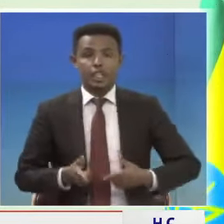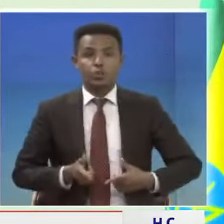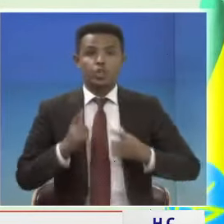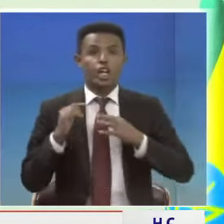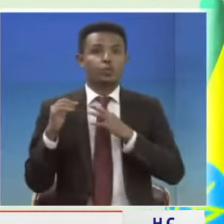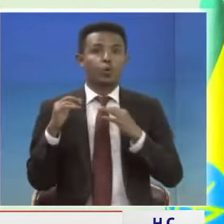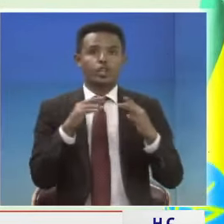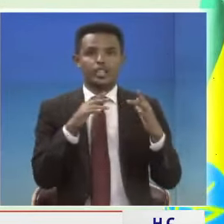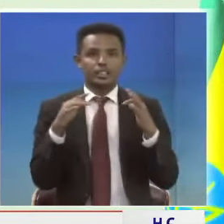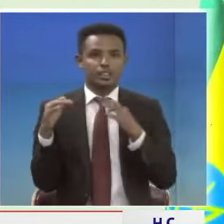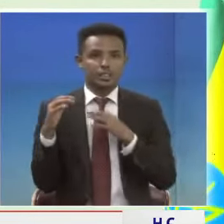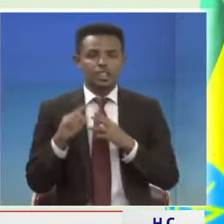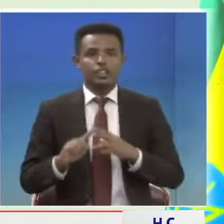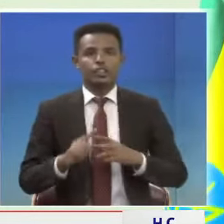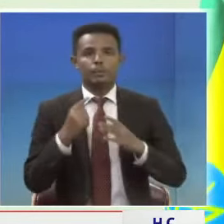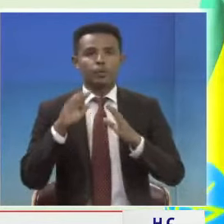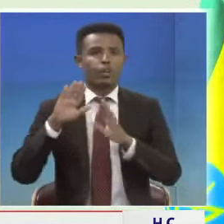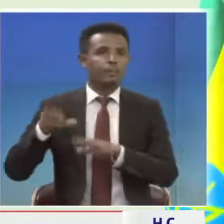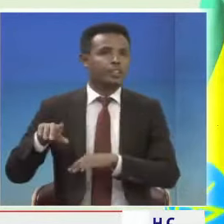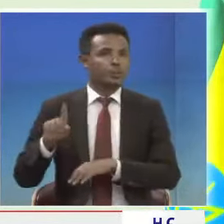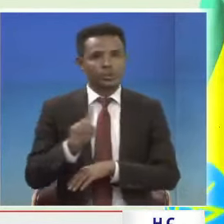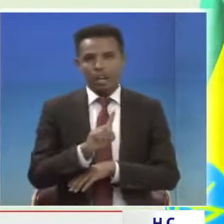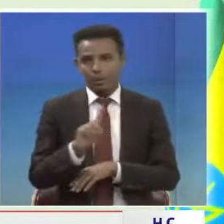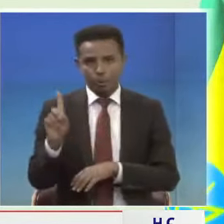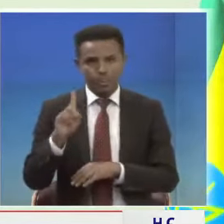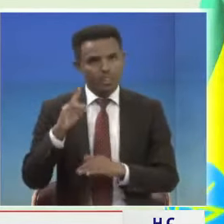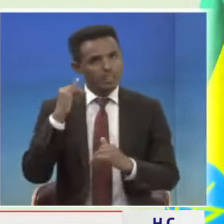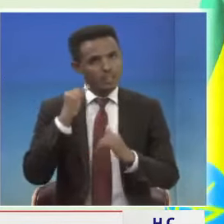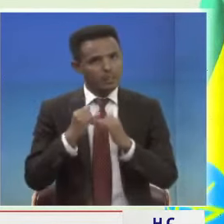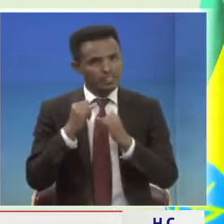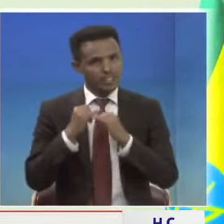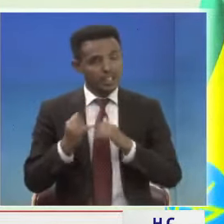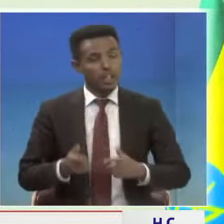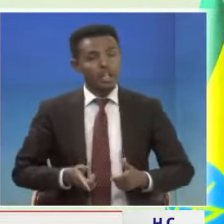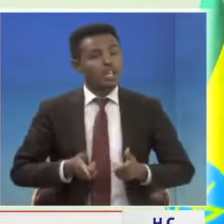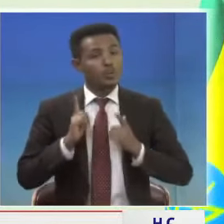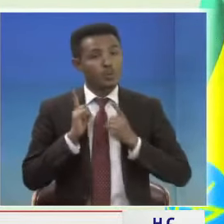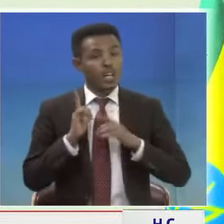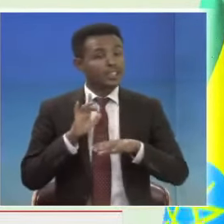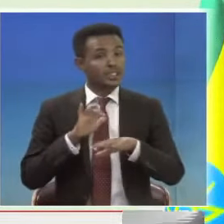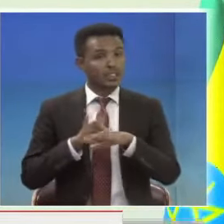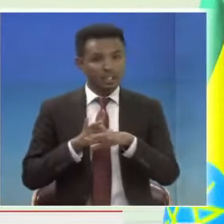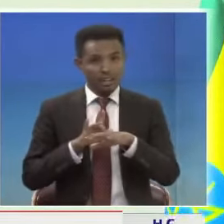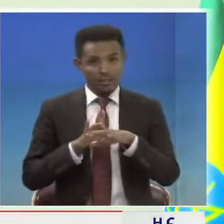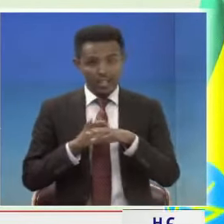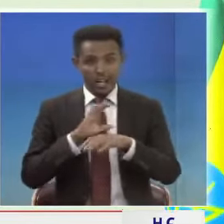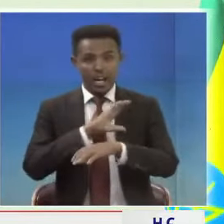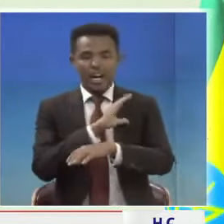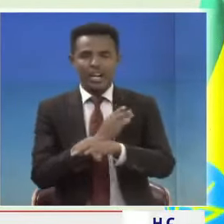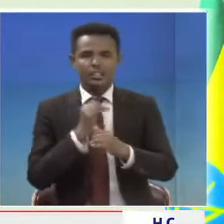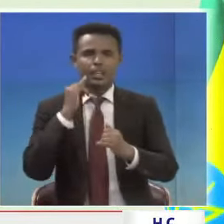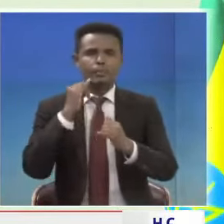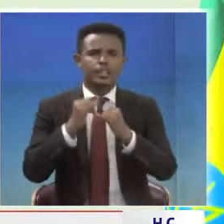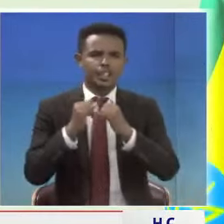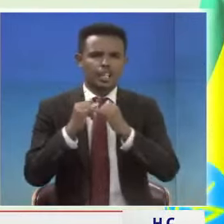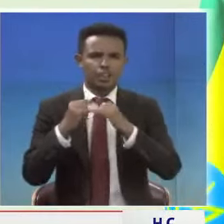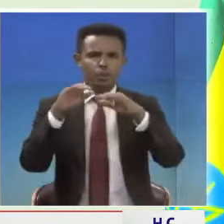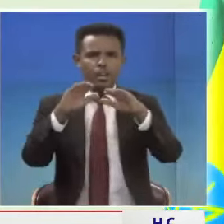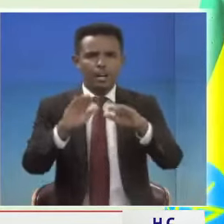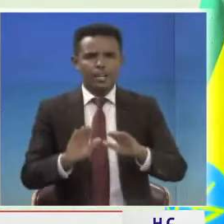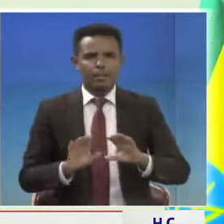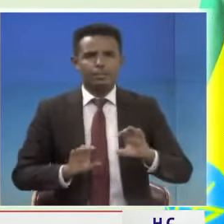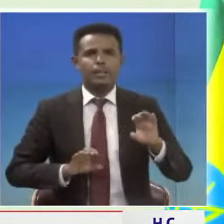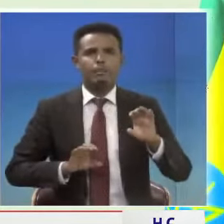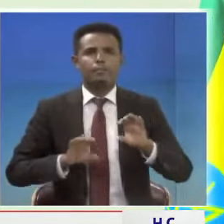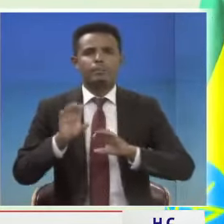ጦርነት ጀምሮ ለመተው ሳይሆን እስከመጨረሻው ህልውናችንን የተደራፈረን ኃይል እስከመጨረሻው ለመቅበር